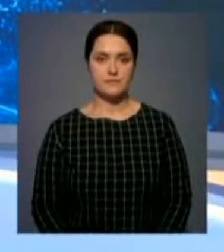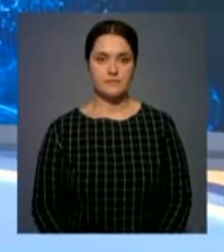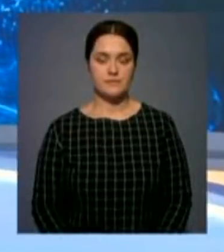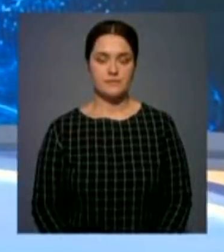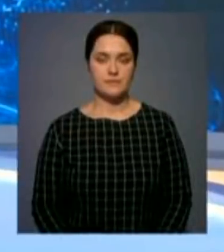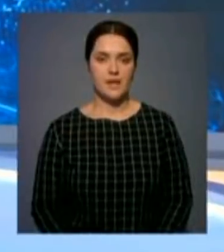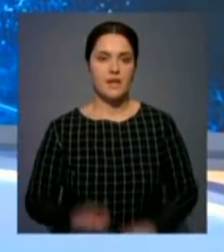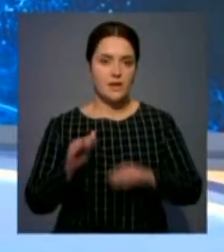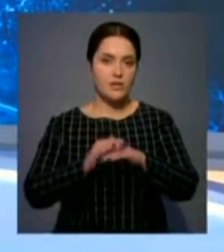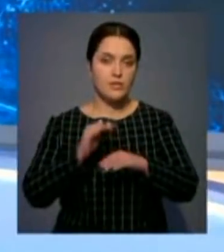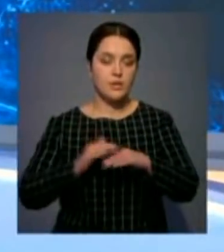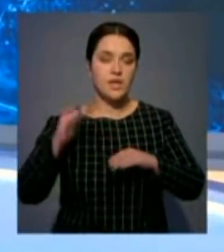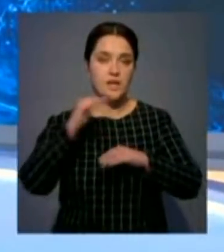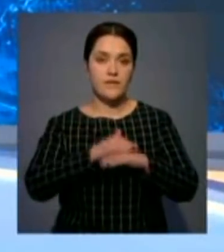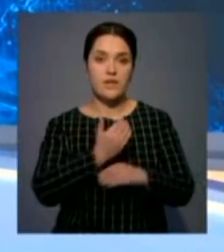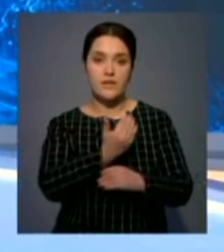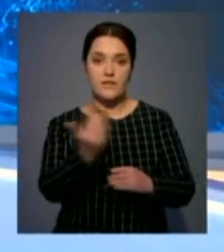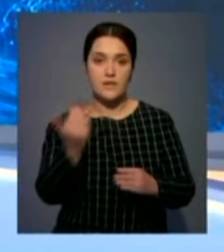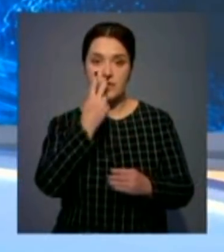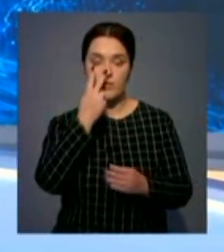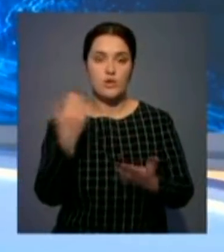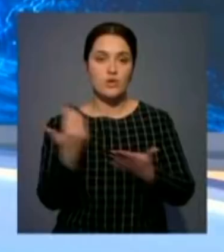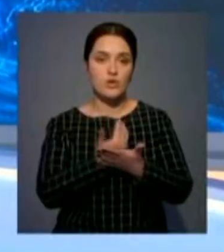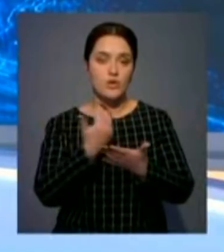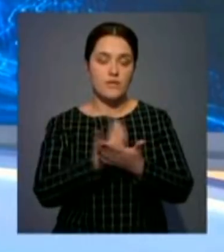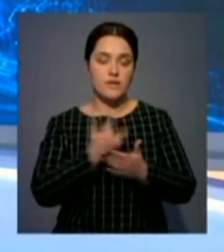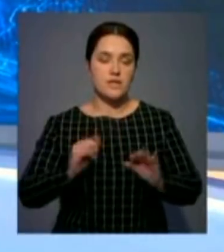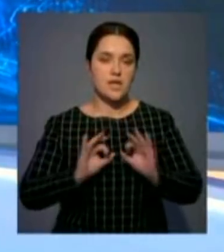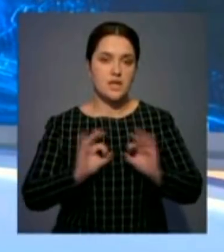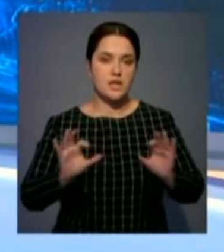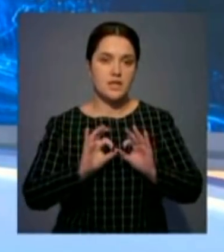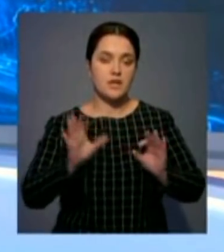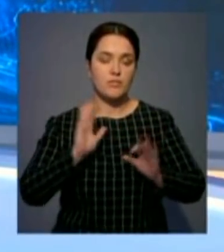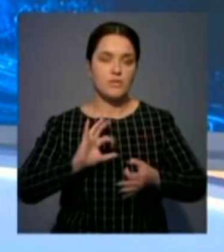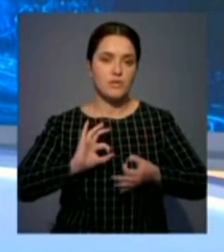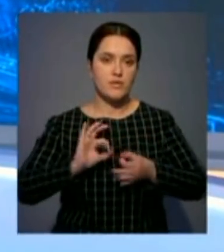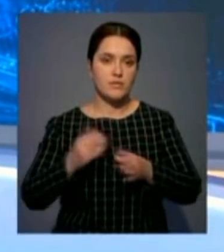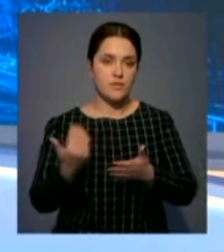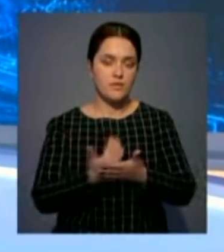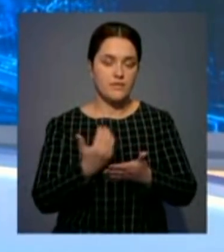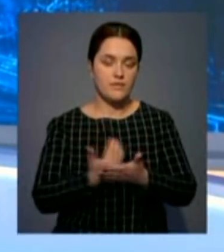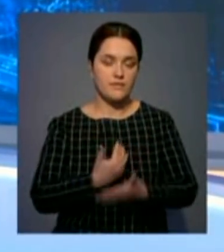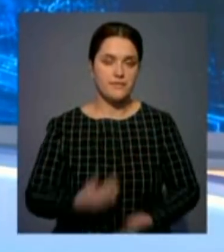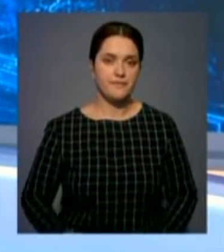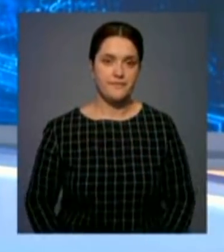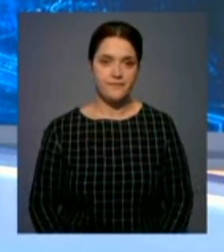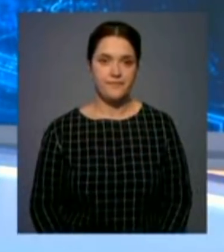В Астане 6 часов вечера. Вы смотрите новости. О них вам расскажут сурдопереводчик Виктория Антонишина и я, Алмаз Ашим. Добрый